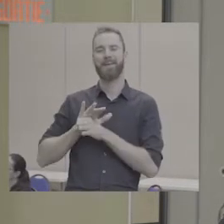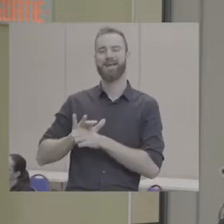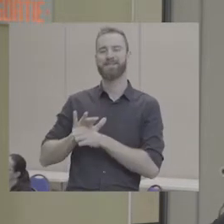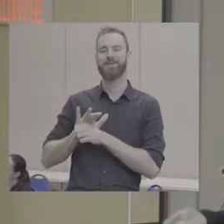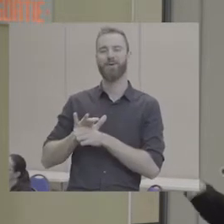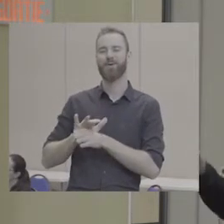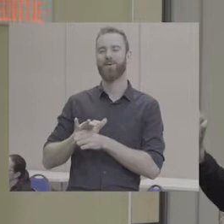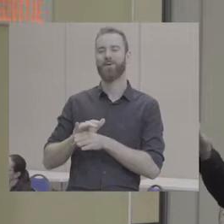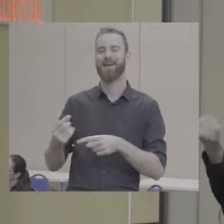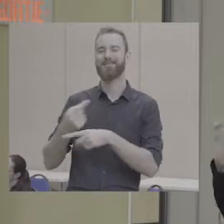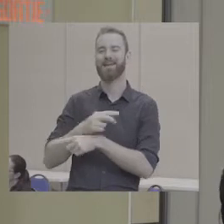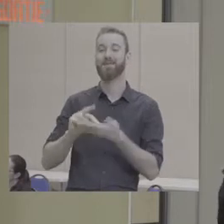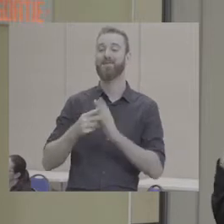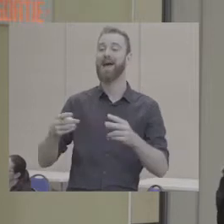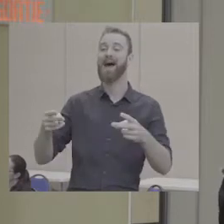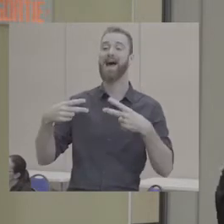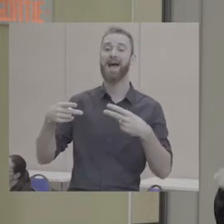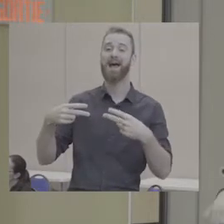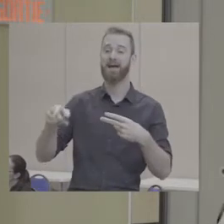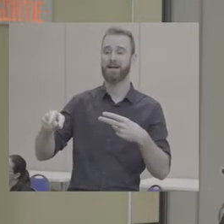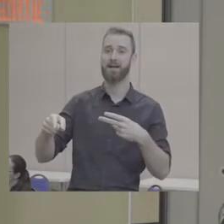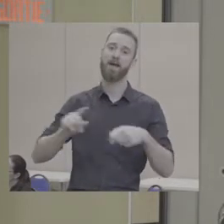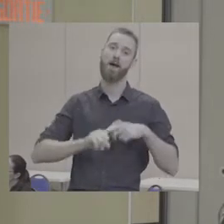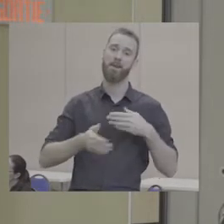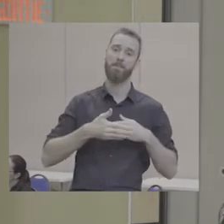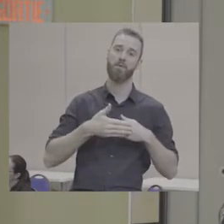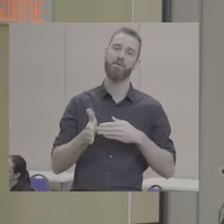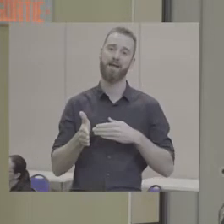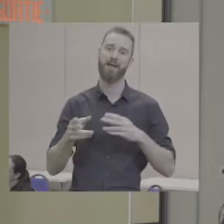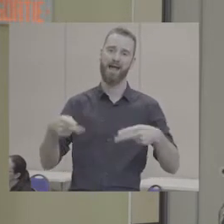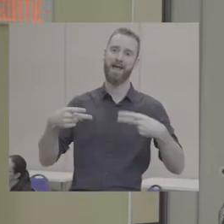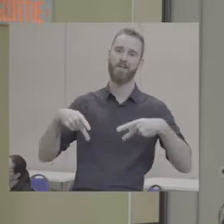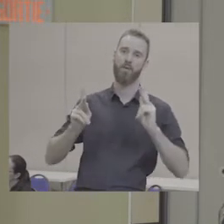négative. L'air empêche la porte d'ouvrir.